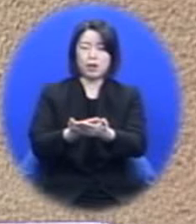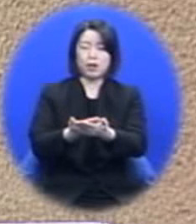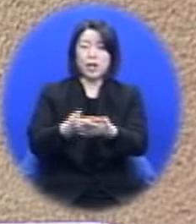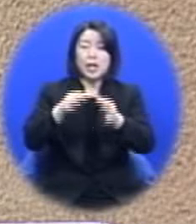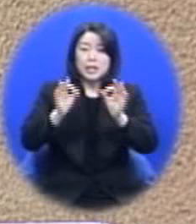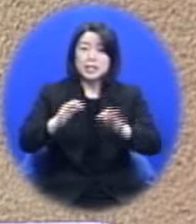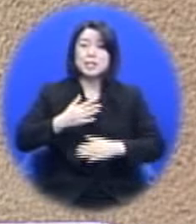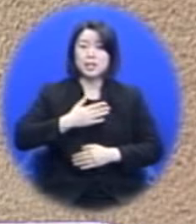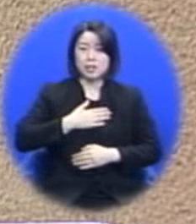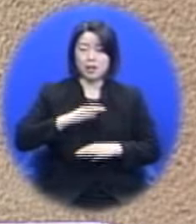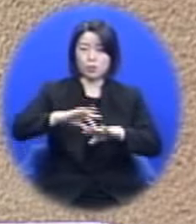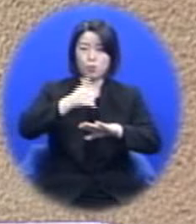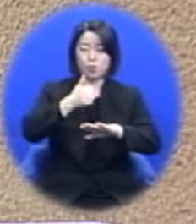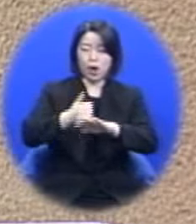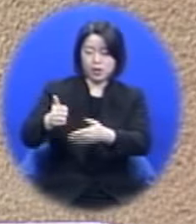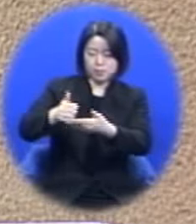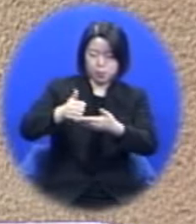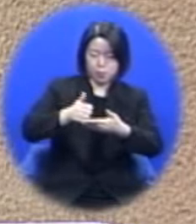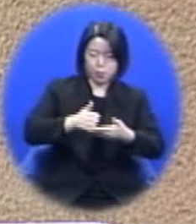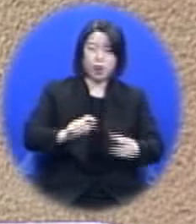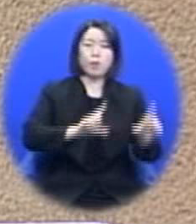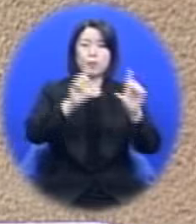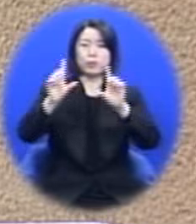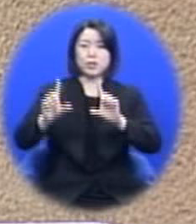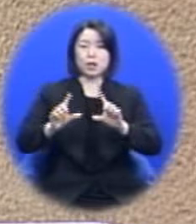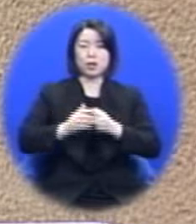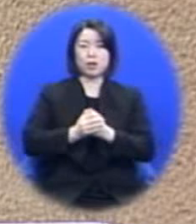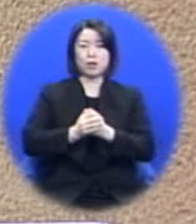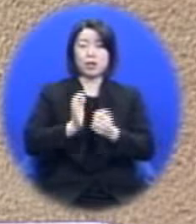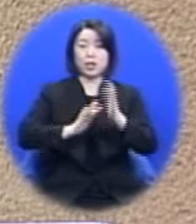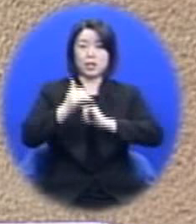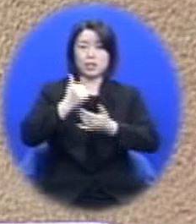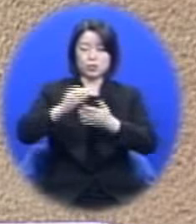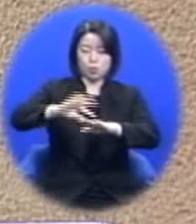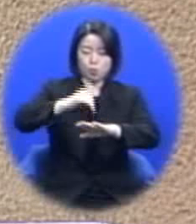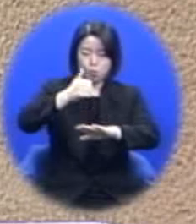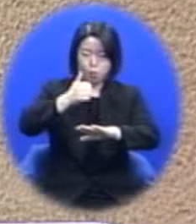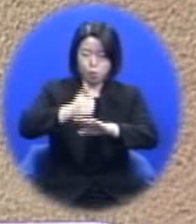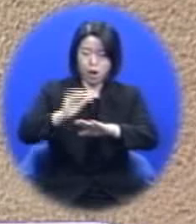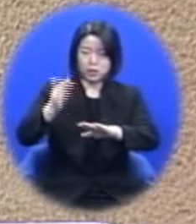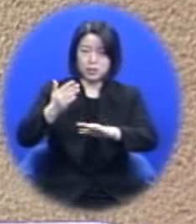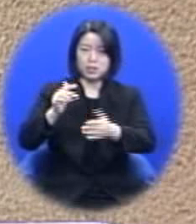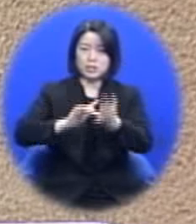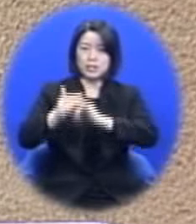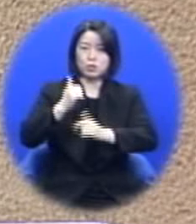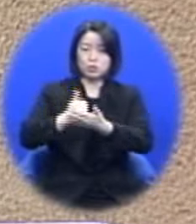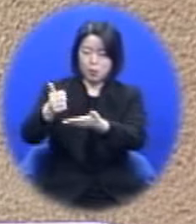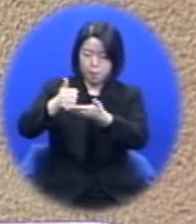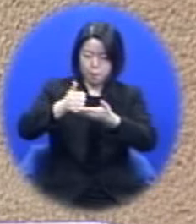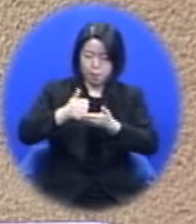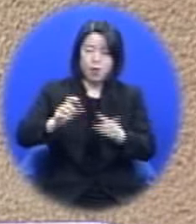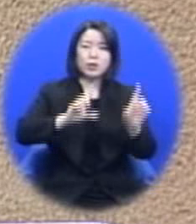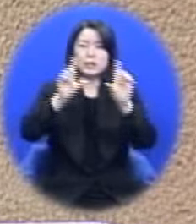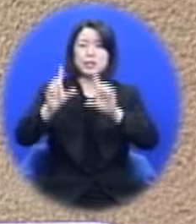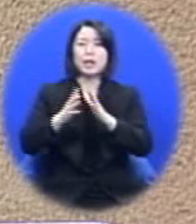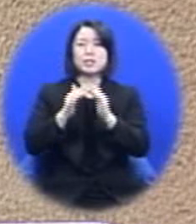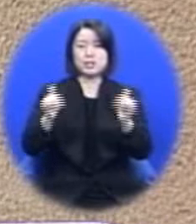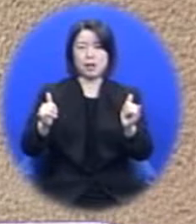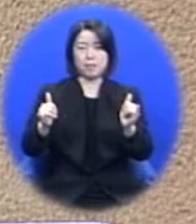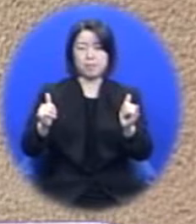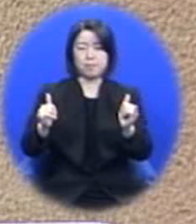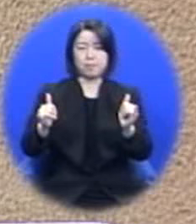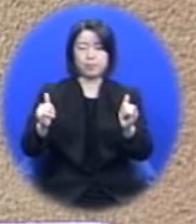나는 왕을 모시고 산 예수님, 왕 되신 예수님을 모시고 사는 사람입니다.